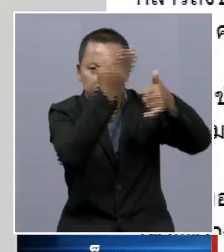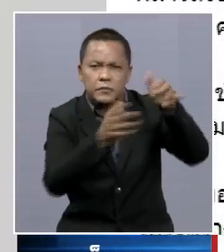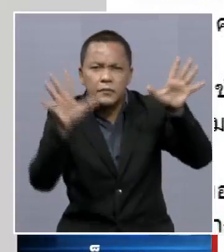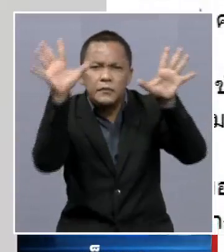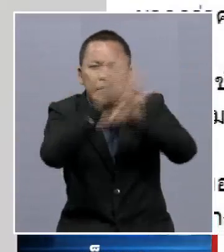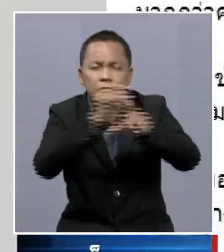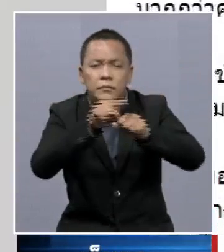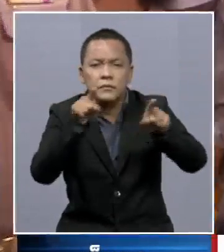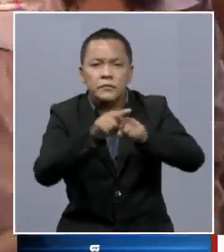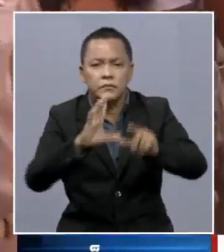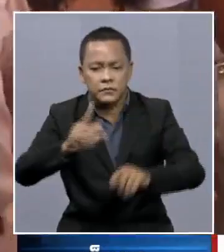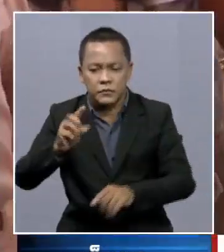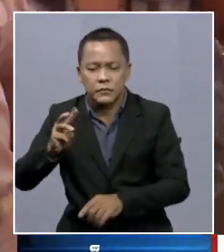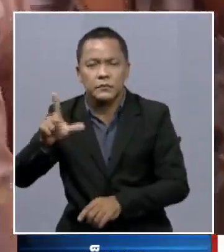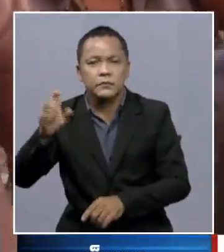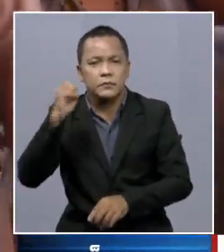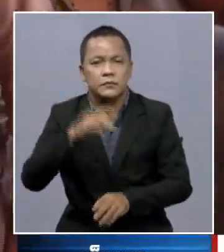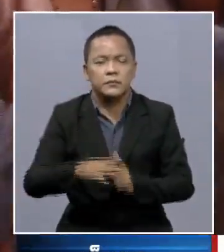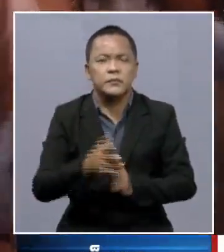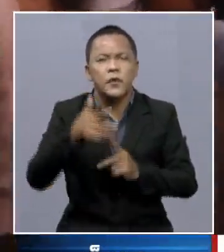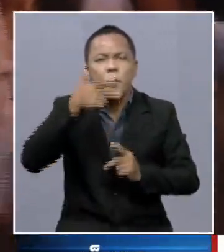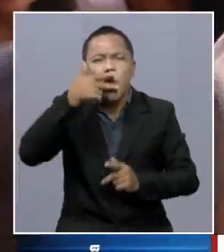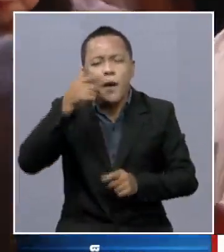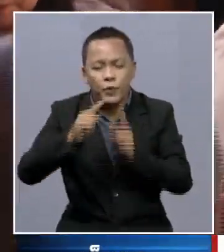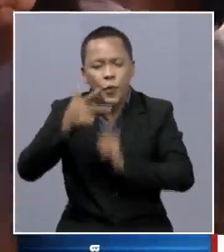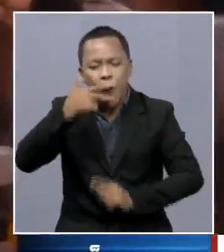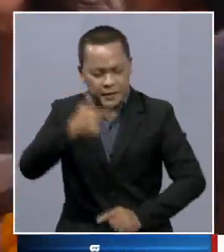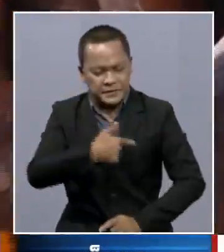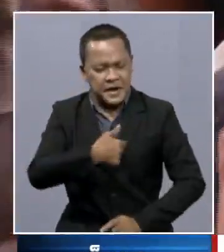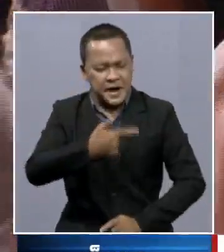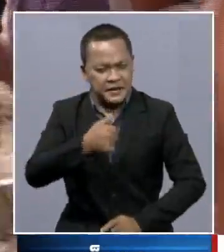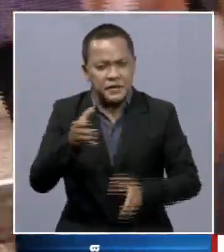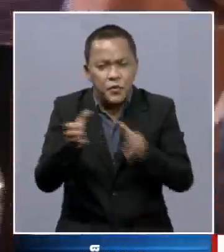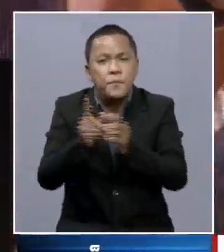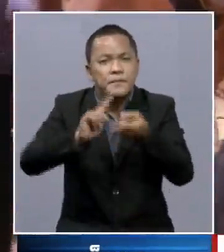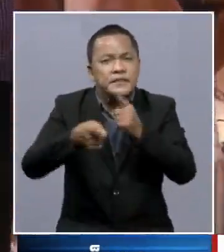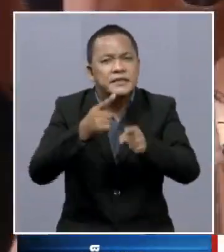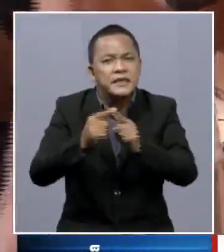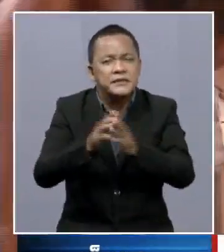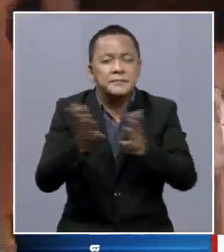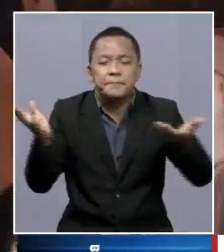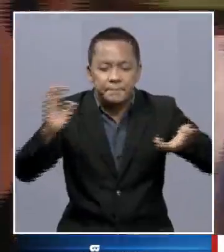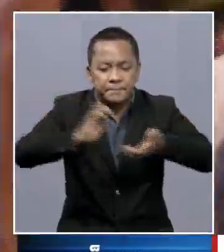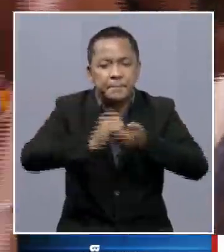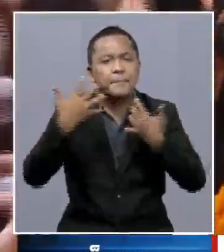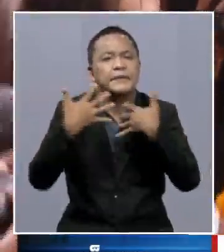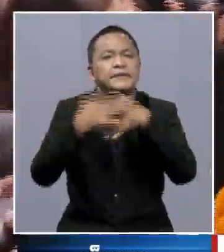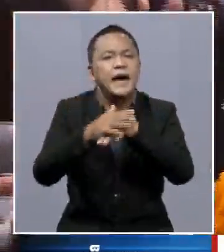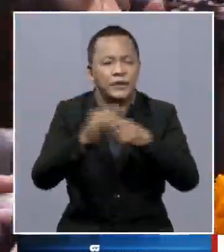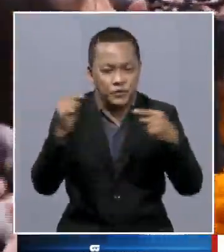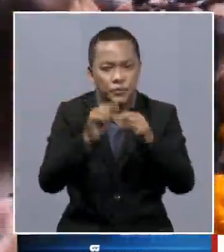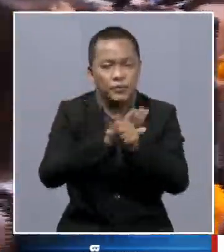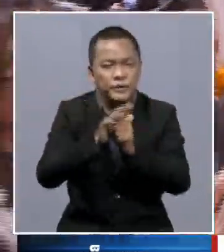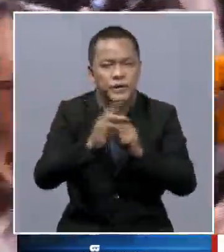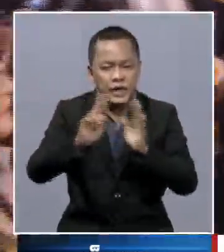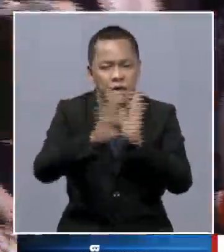beads คือ ปักหวาน ใจดี มีพวกเยอะมือประสาวสบทธิรเหมาะสมกั